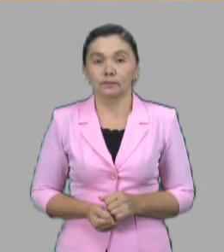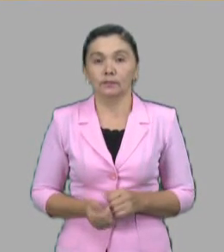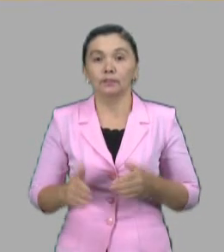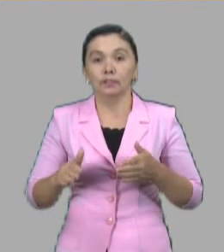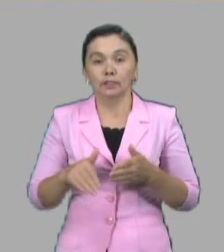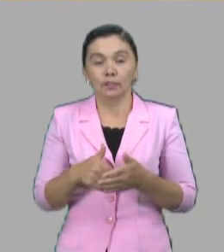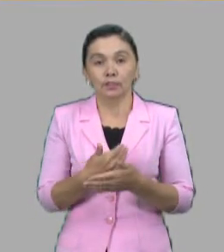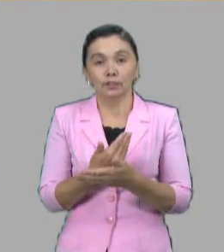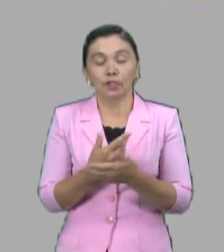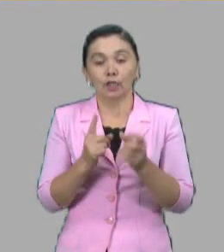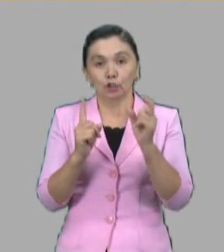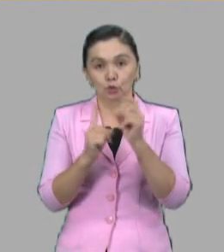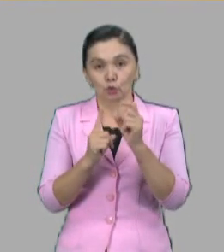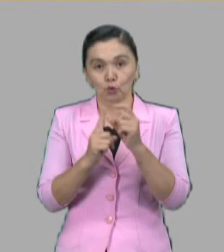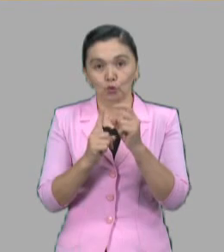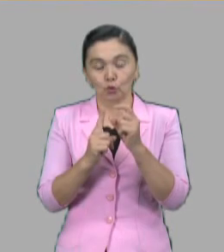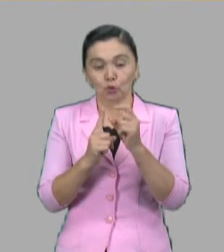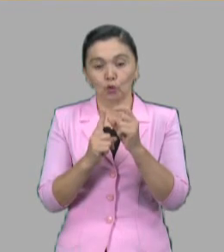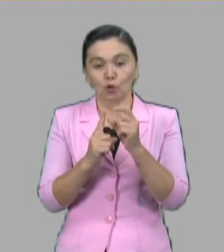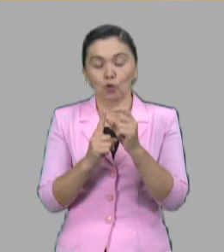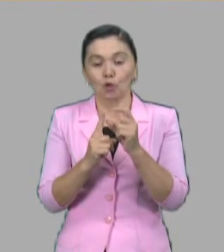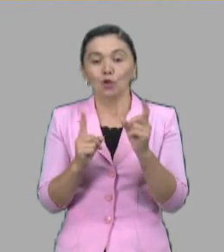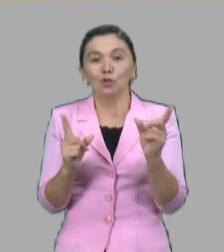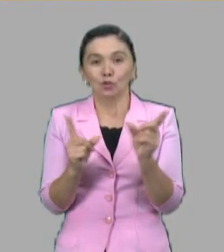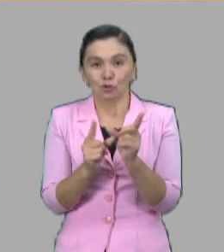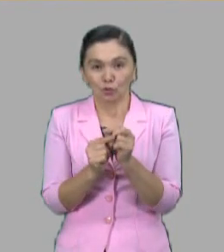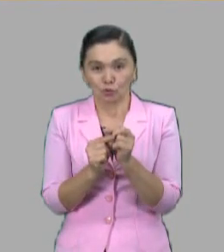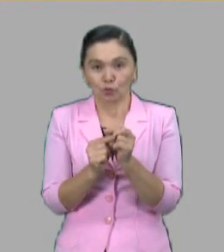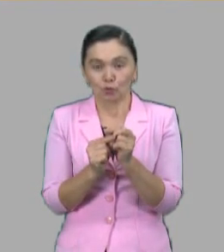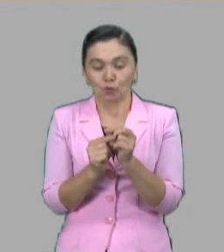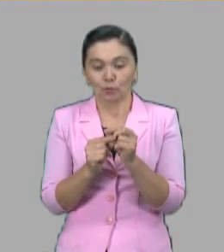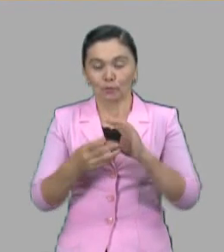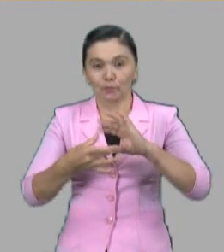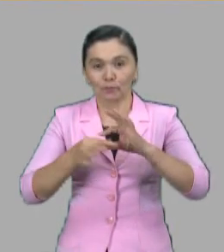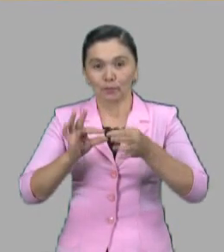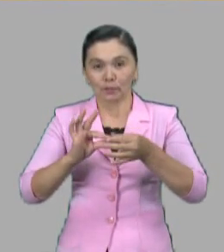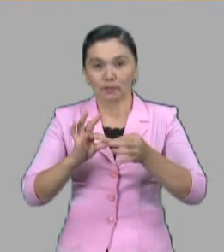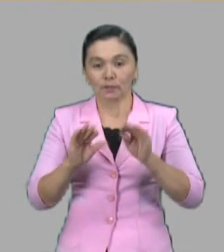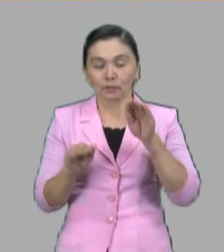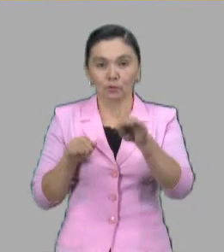Жаңы сөздөргө сөз айкашын, сүйлөм түзөбүз.